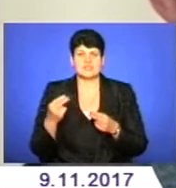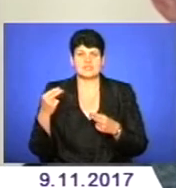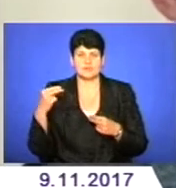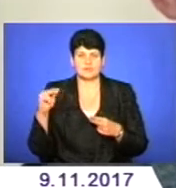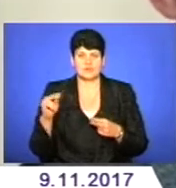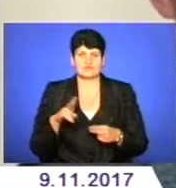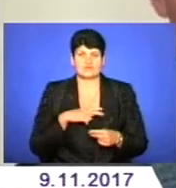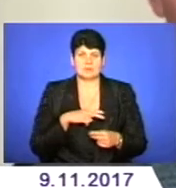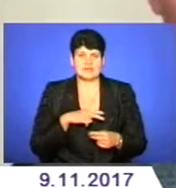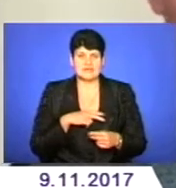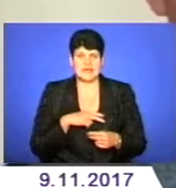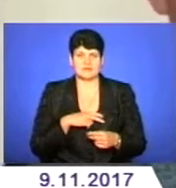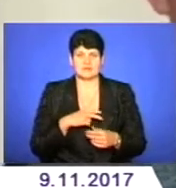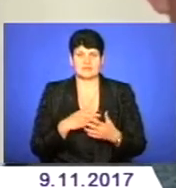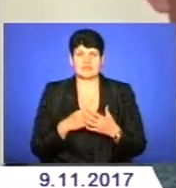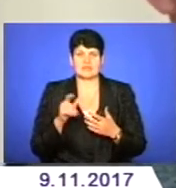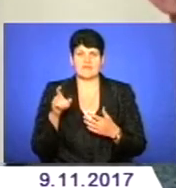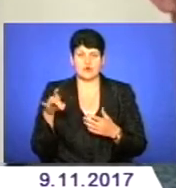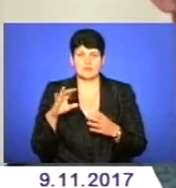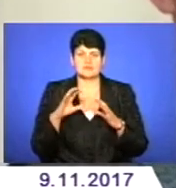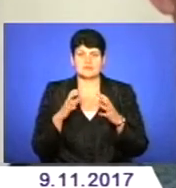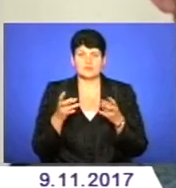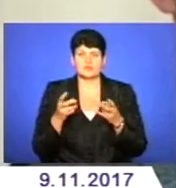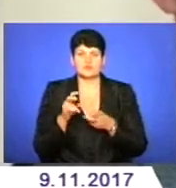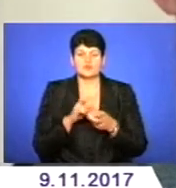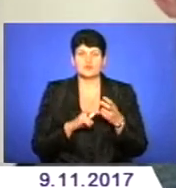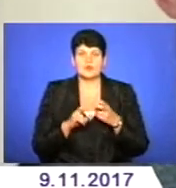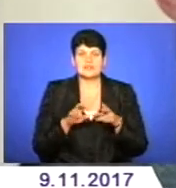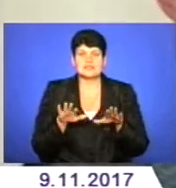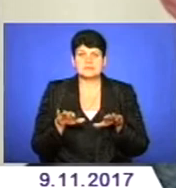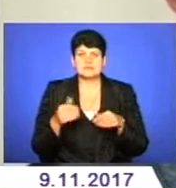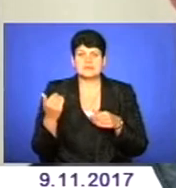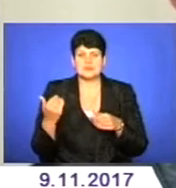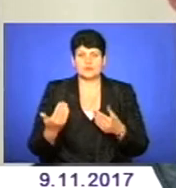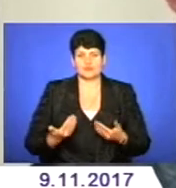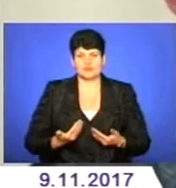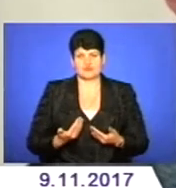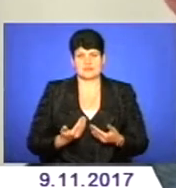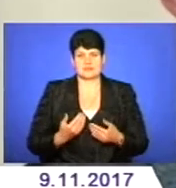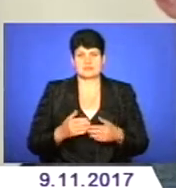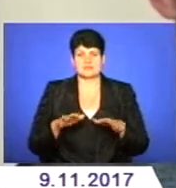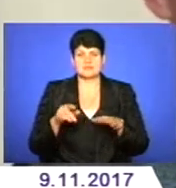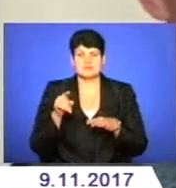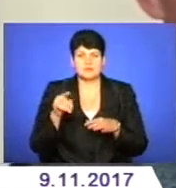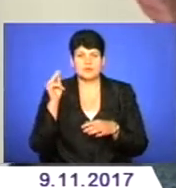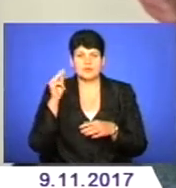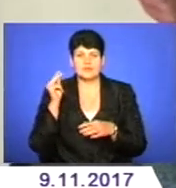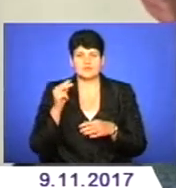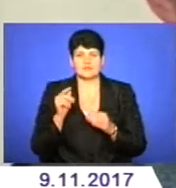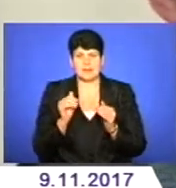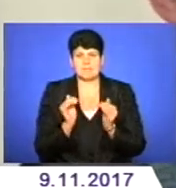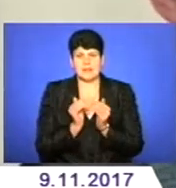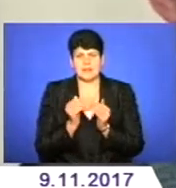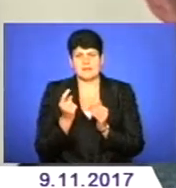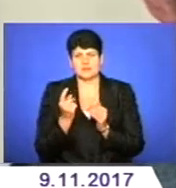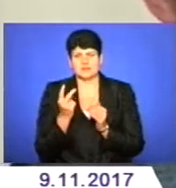чи призерів там Європи світу потрібно шукати власне за місцем їхнього проживання, за місцем їхнього навчання, власне, де вони, коли ще маленькі, перші,